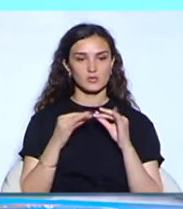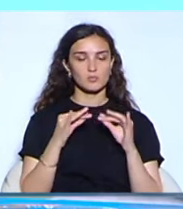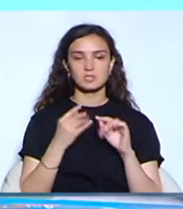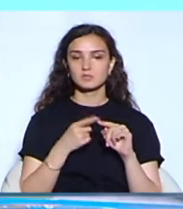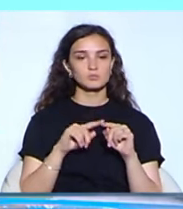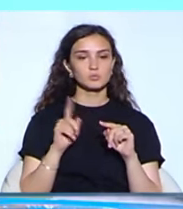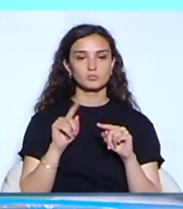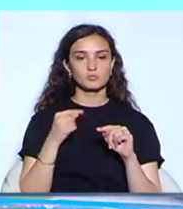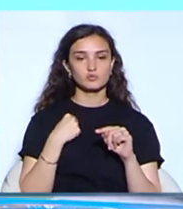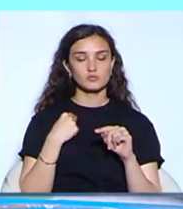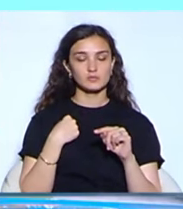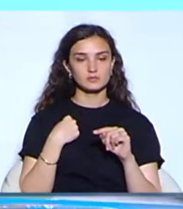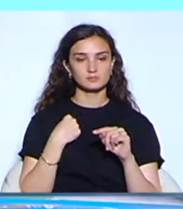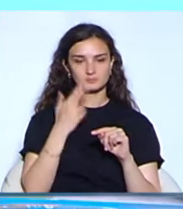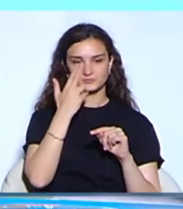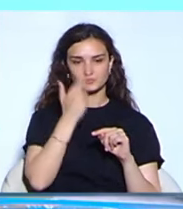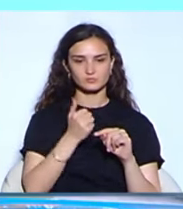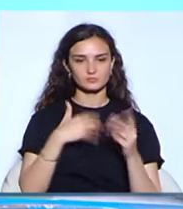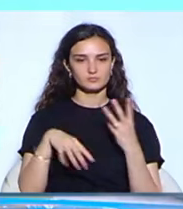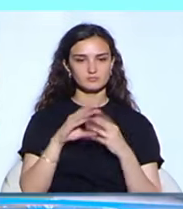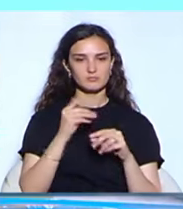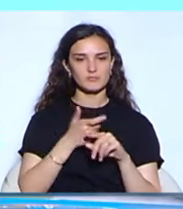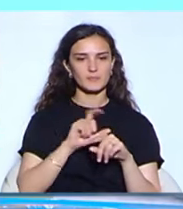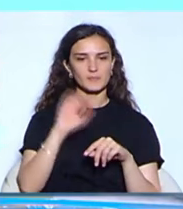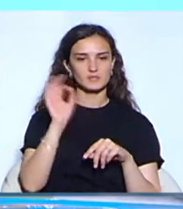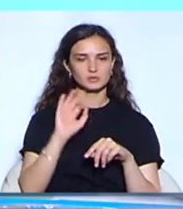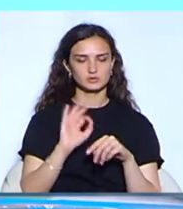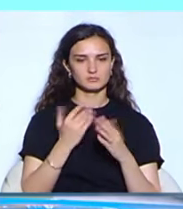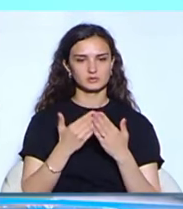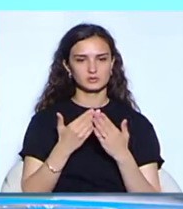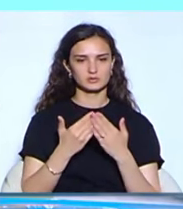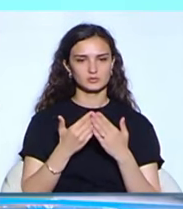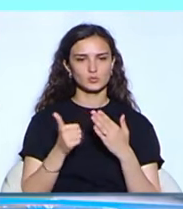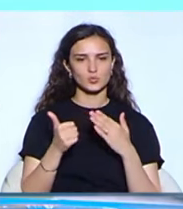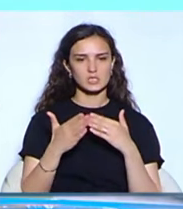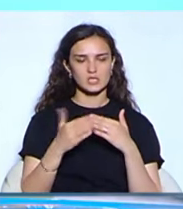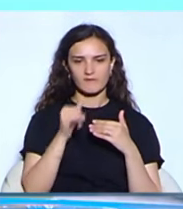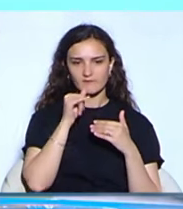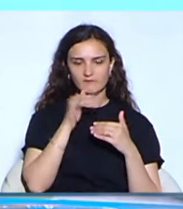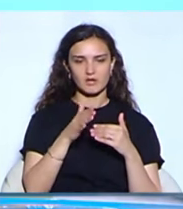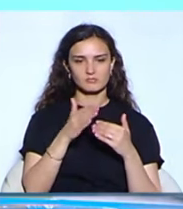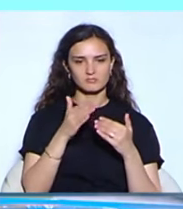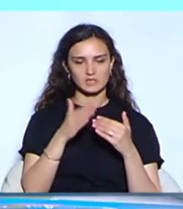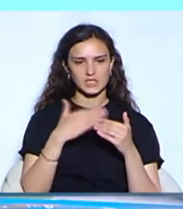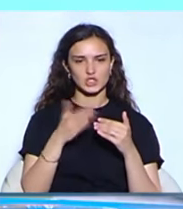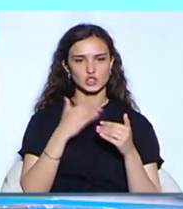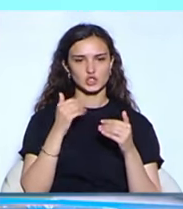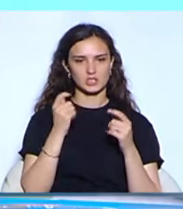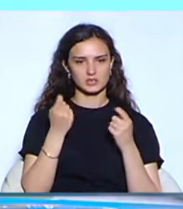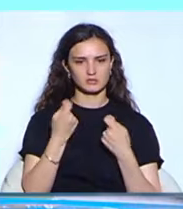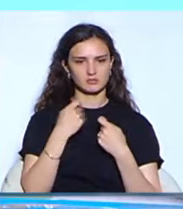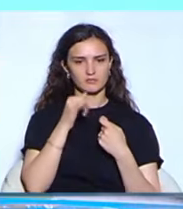რომ ჩვენ მიჩვეულები ვართ ძალიან ხშირად როგორც განაჩენი ისე მივიღოთ ბევრი საკითხი და მათ